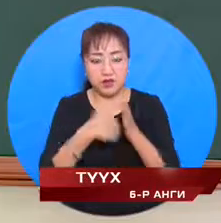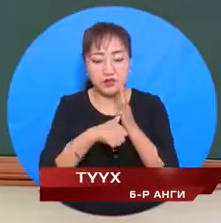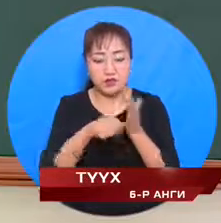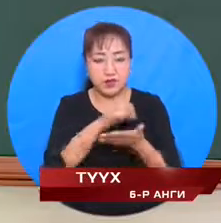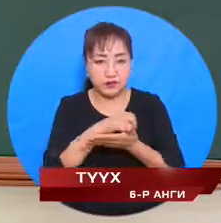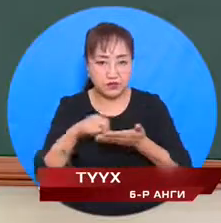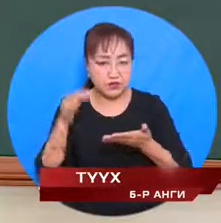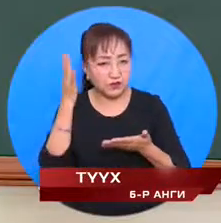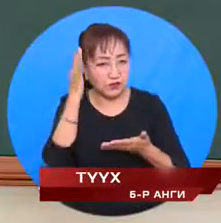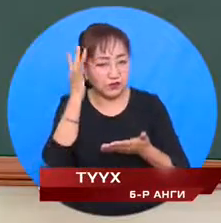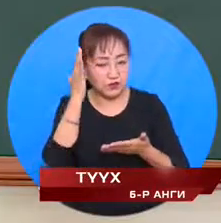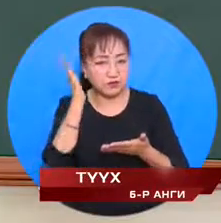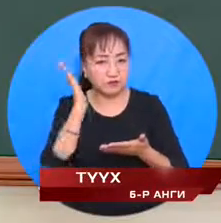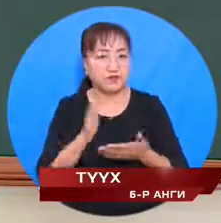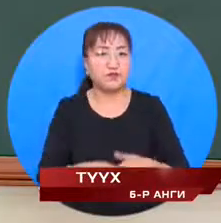тооцоолн бодоорой.